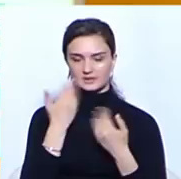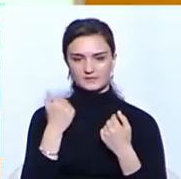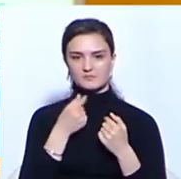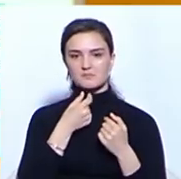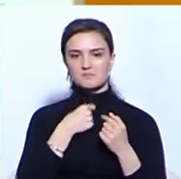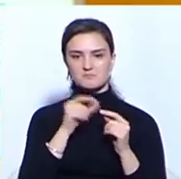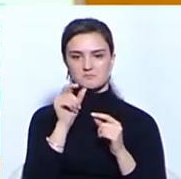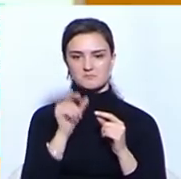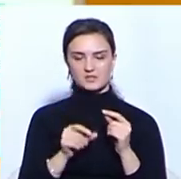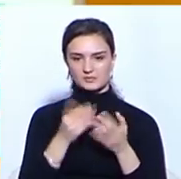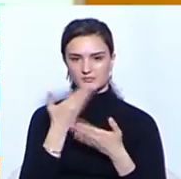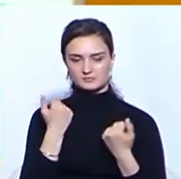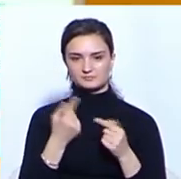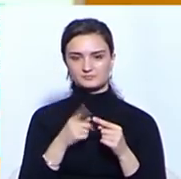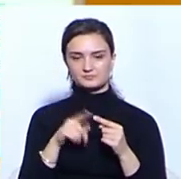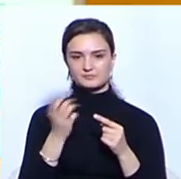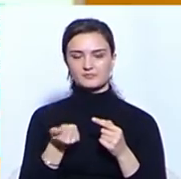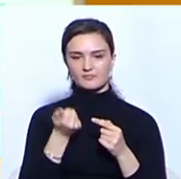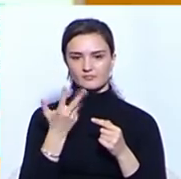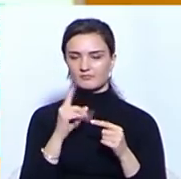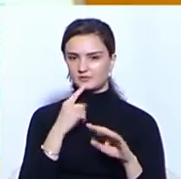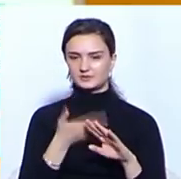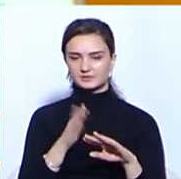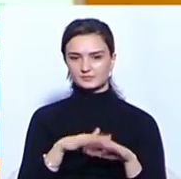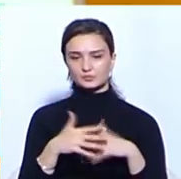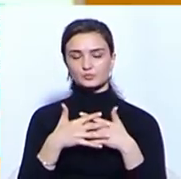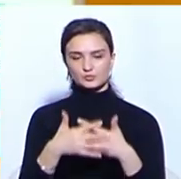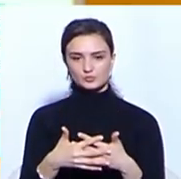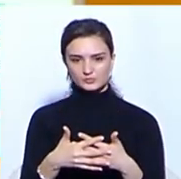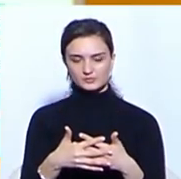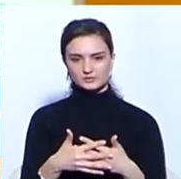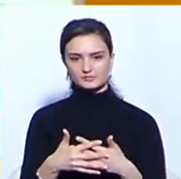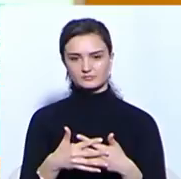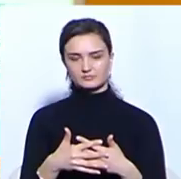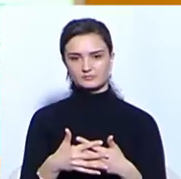მილი. ეს რამდენად ართულებს ორსულობას?